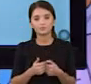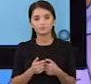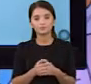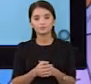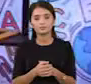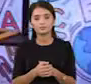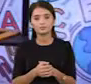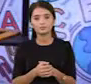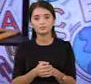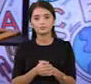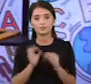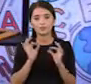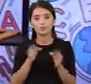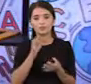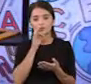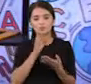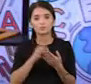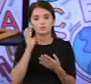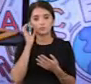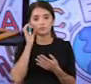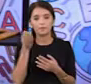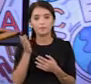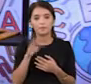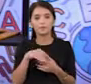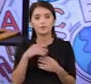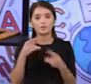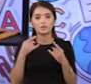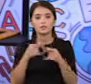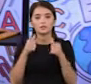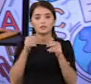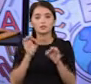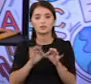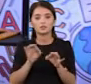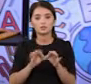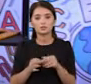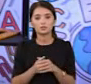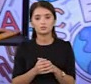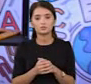Hisoblayapsizmi? To'g'ri javoblarni eshitayapman. Keling, buni ekran orqali tekshiramiz.